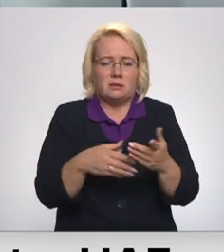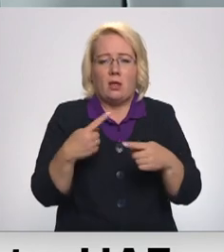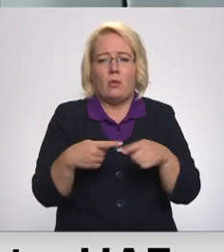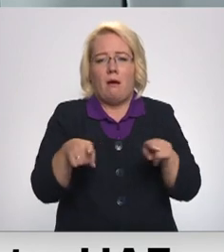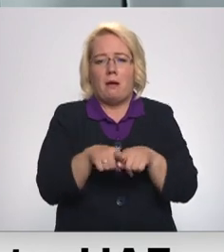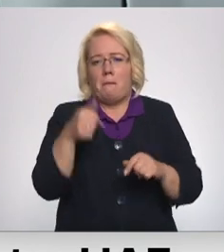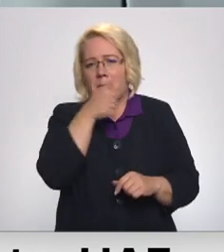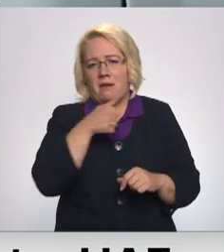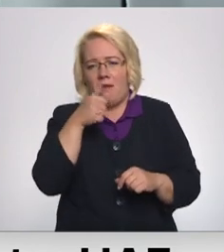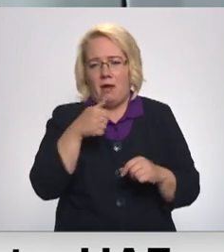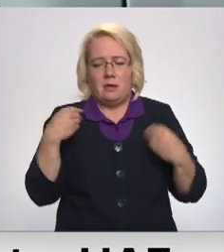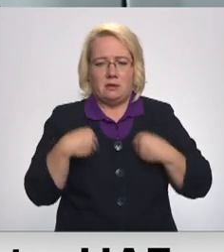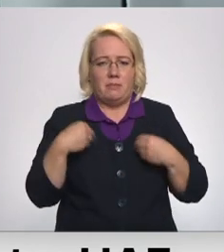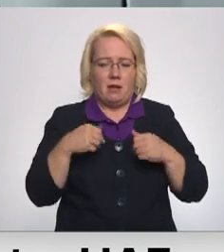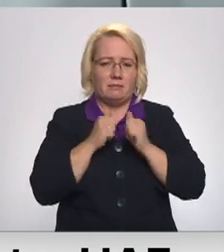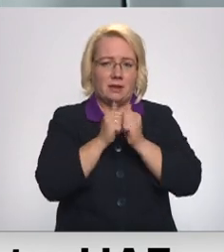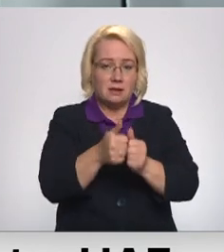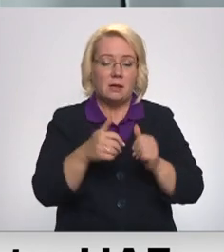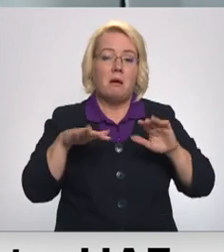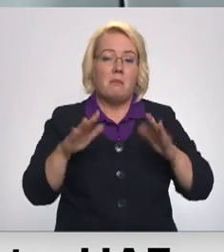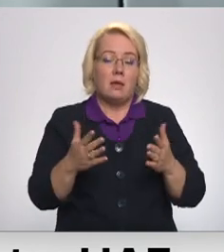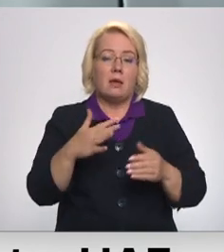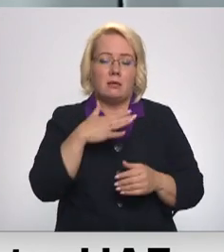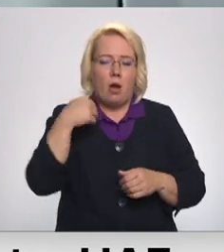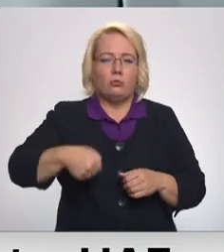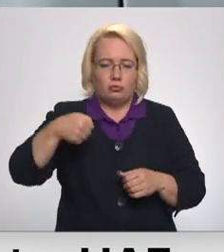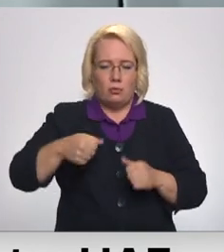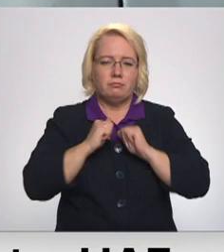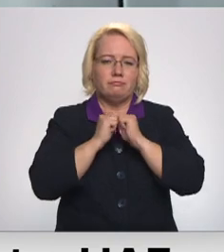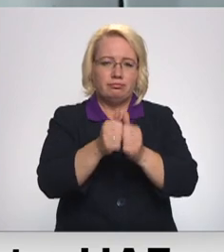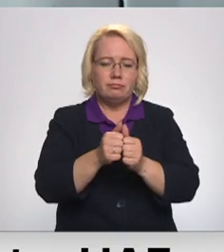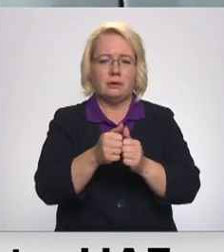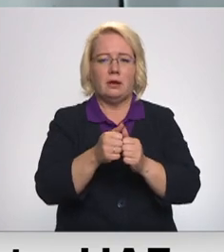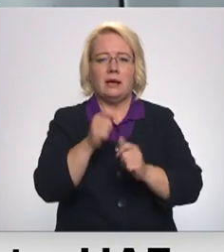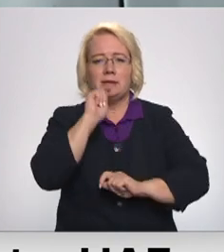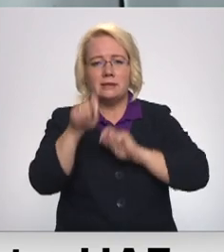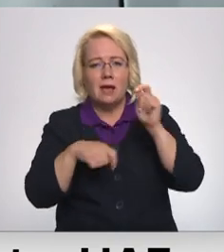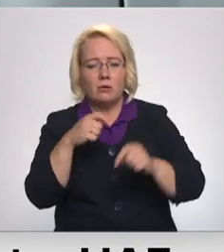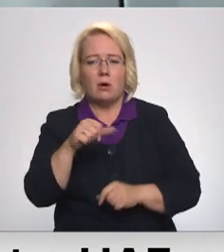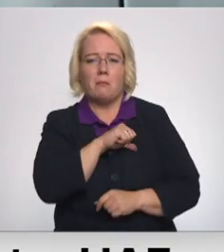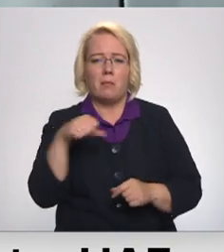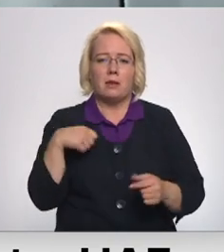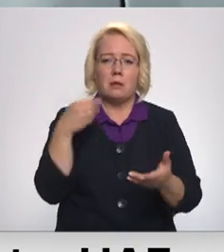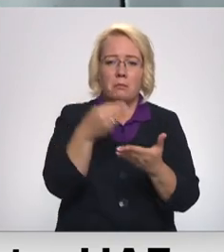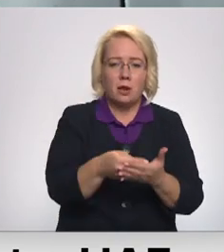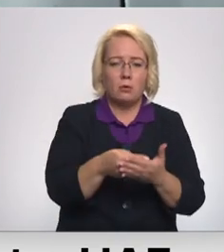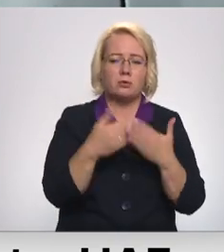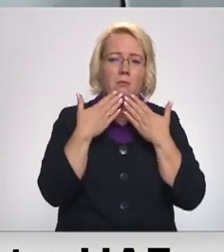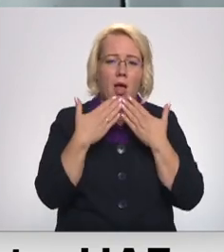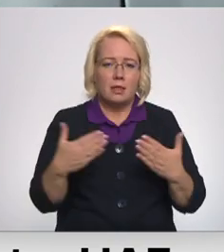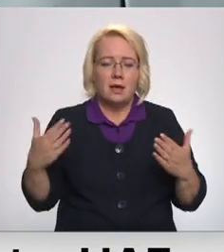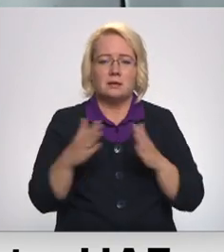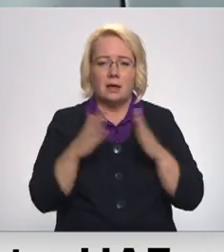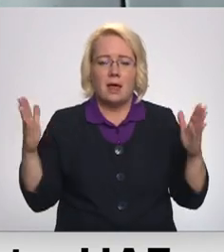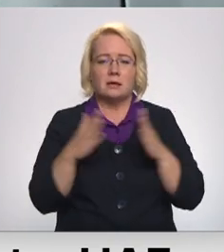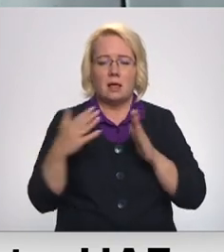nu, privātas drēbes. Bet, nu, daudz somas un kaut kā dziedotas ir, kas pašas pirktas, bet paldies, jā,